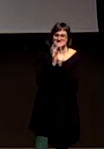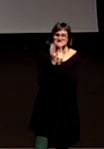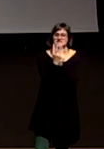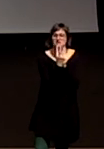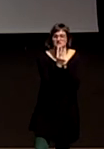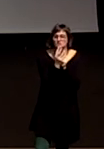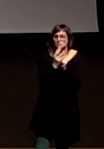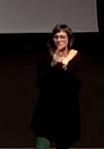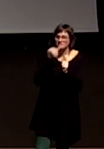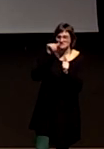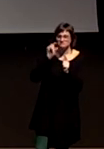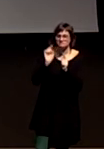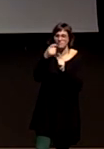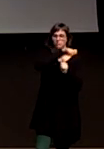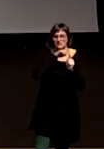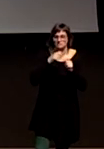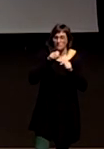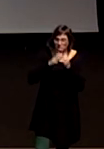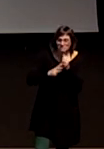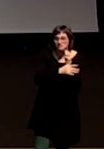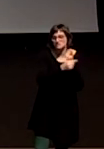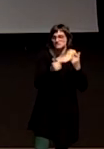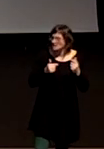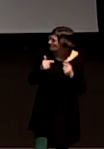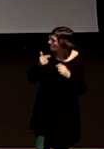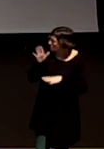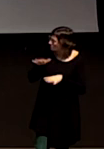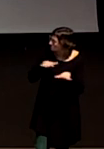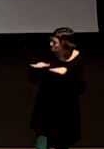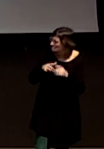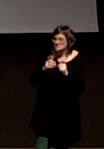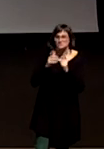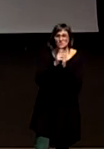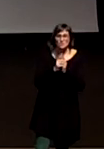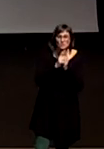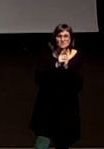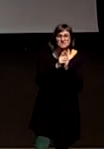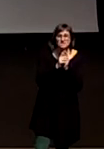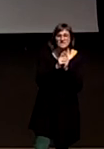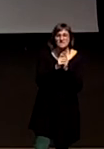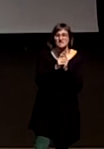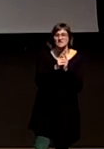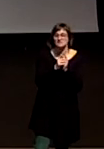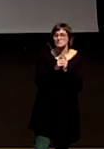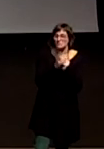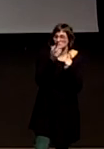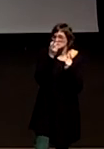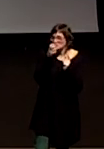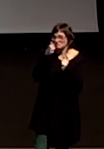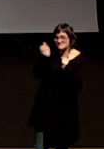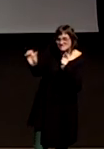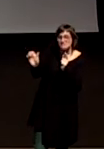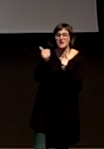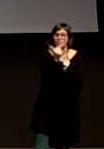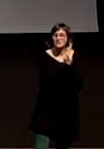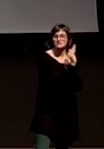les problèmes de pigeon est ce qu'il ya des systèmes qui sont mis en place pour voilà ouvrir un clocher et ne pas entre guillemets laisser rentrer les pigeons ou est-ce